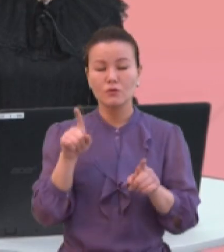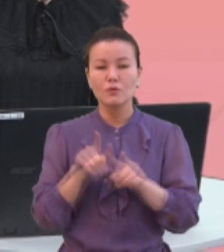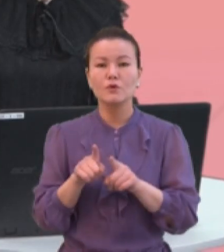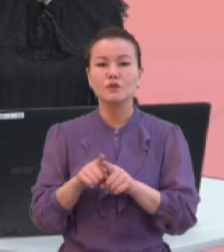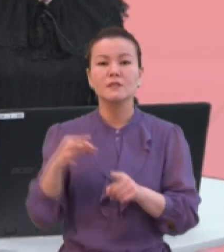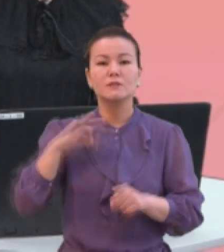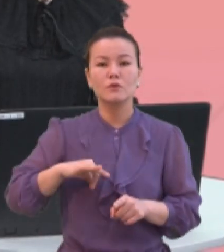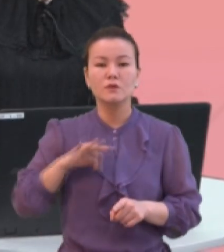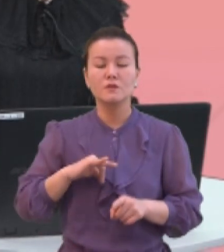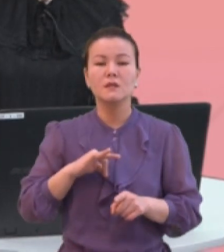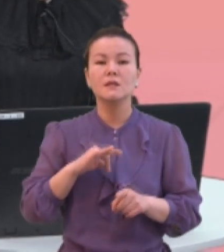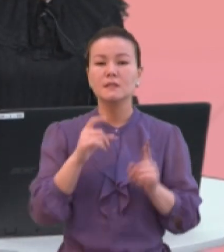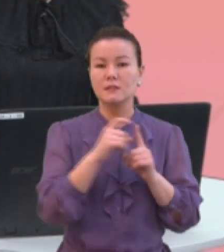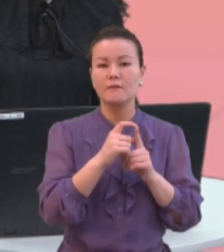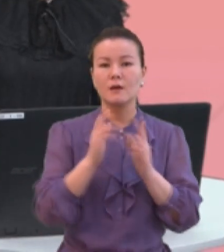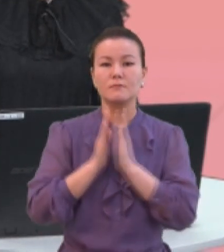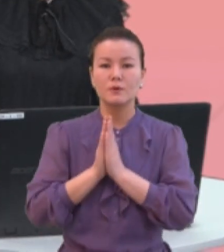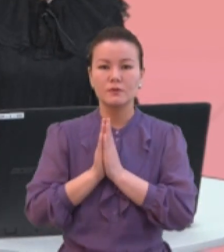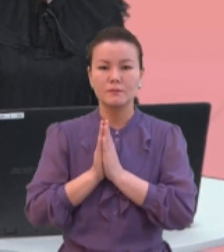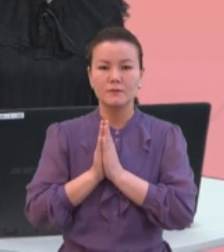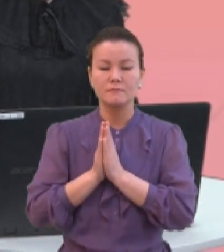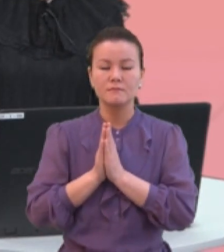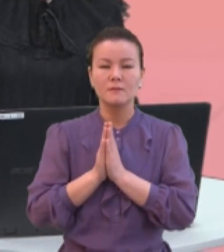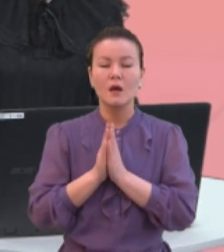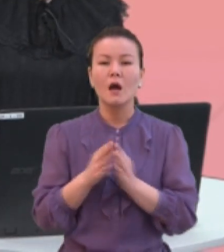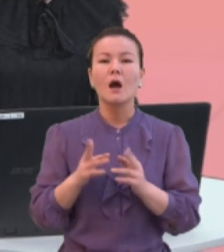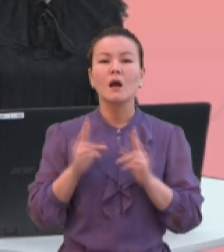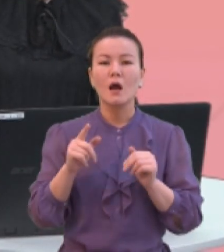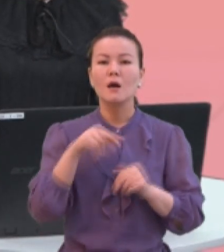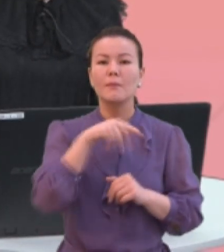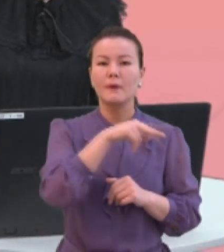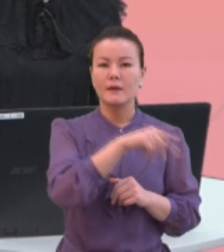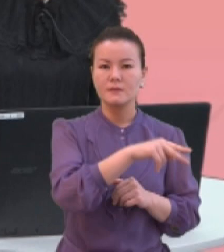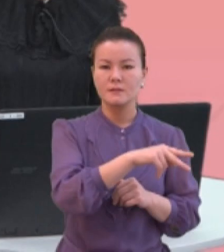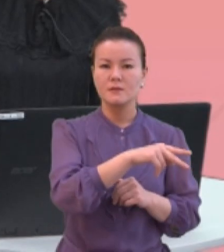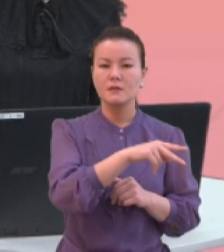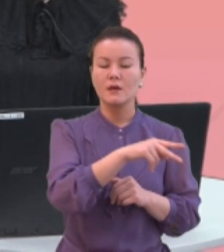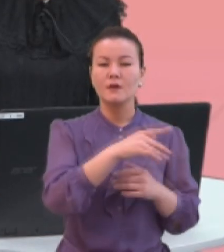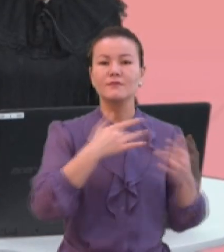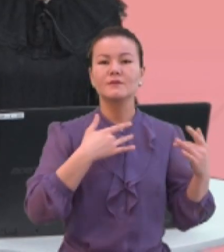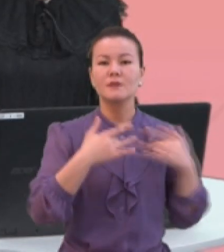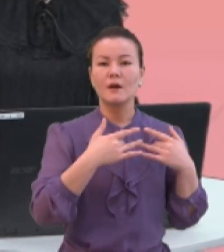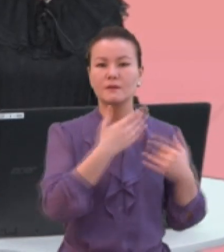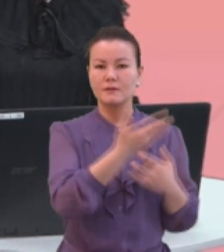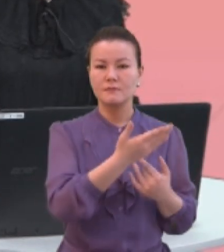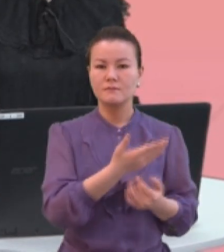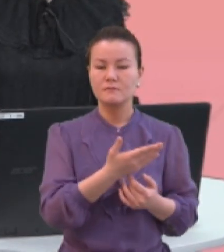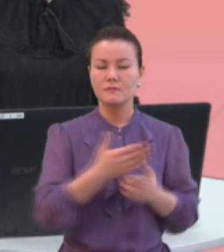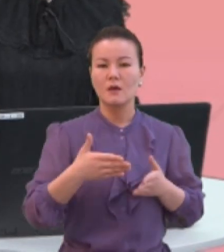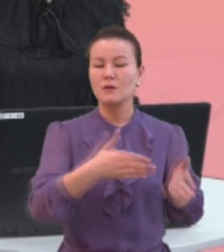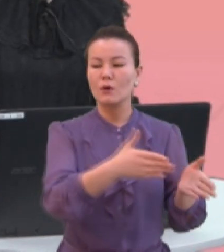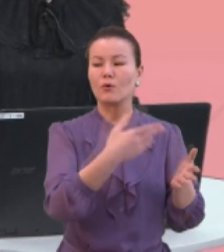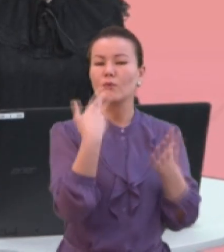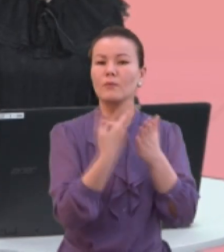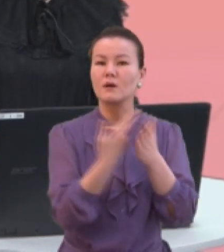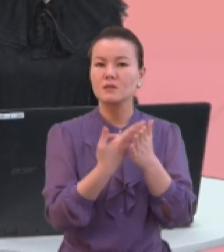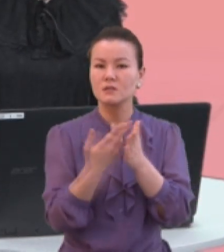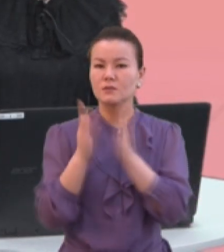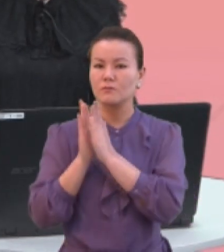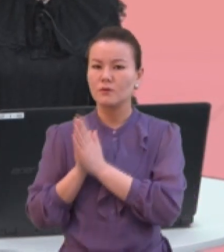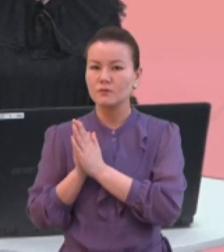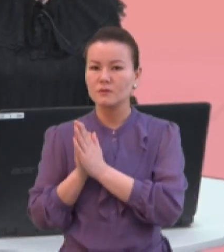Кийинки айтып коюңузчу, Курчак театрына кантип барсам болот? Азыр солго бурулсаң, чоң имарат